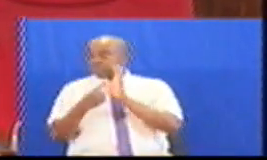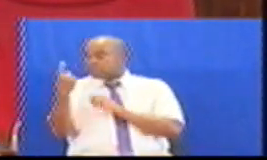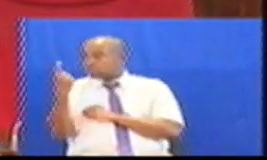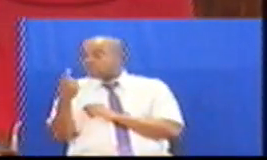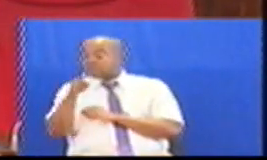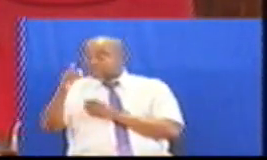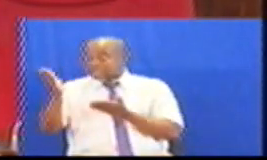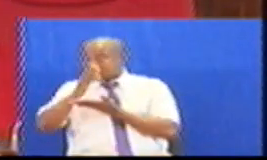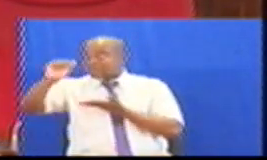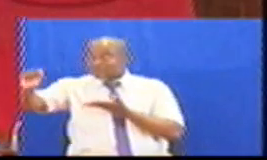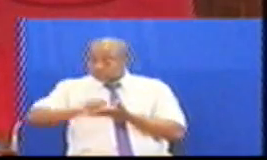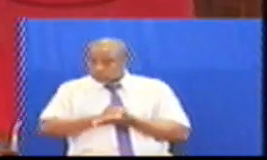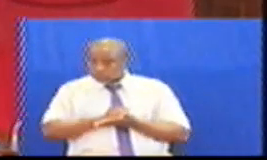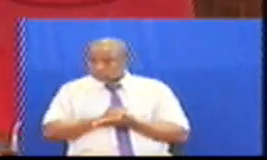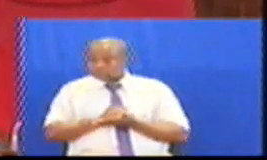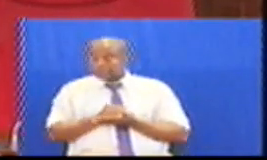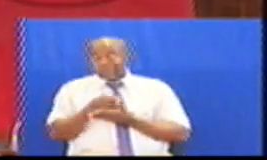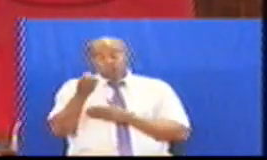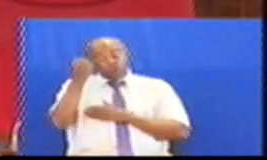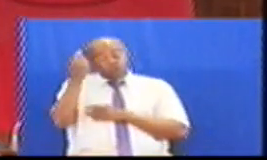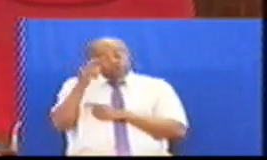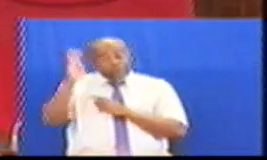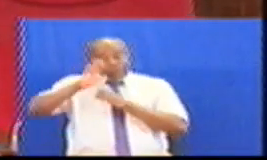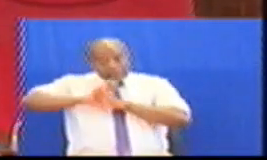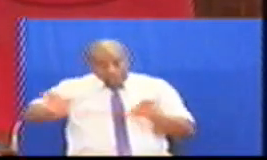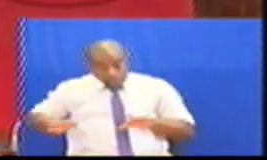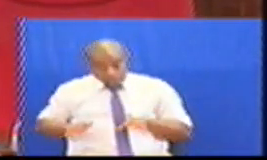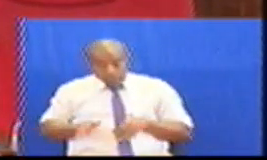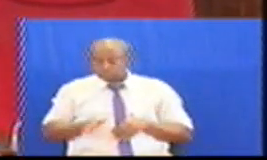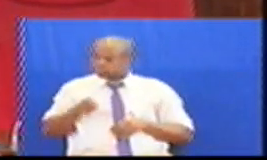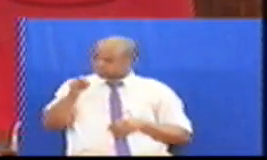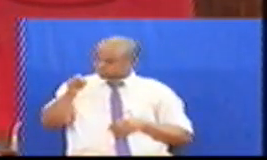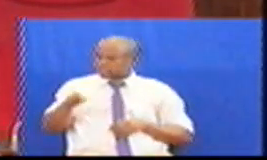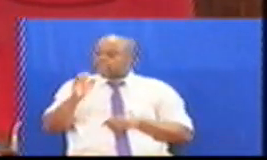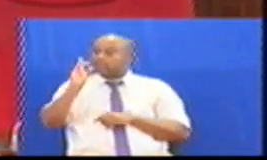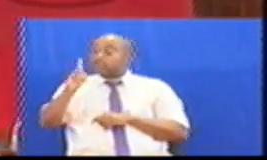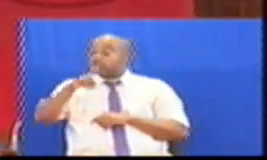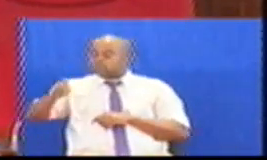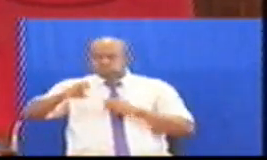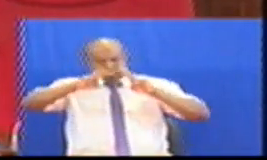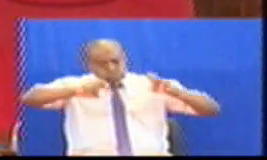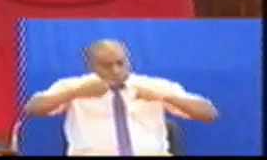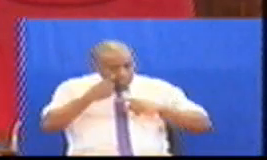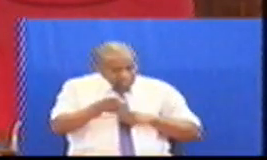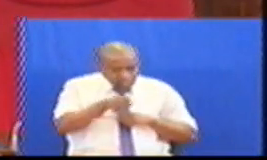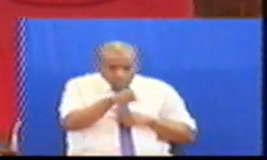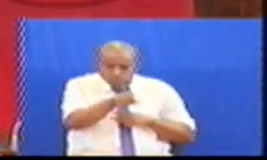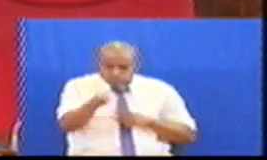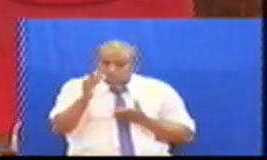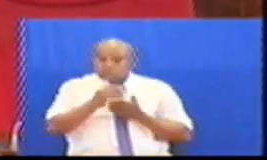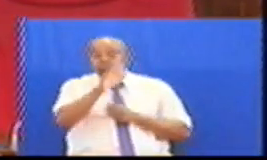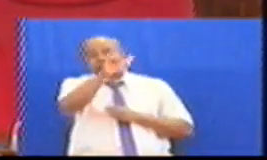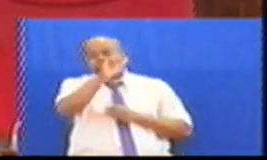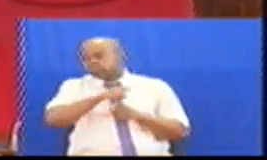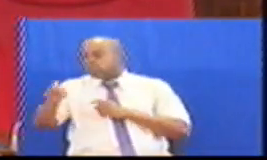kesi zile. Tukimaliza jango la corona, atakiamua atawarudisha wapi? Atawarudisha magerezani.